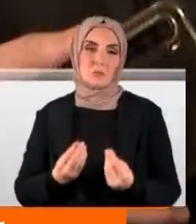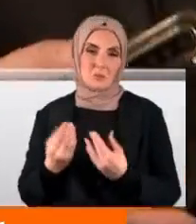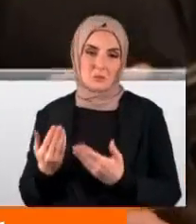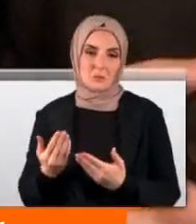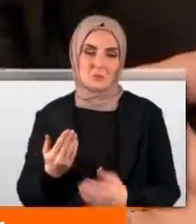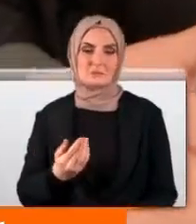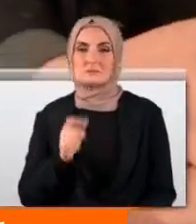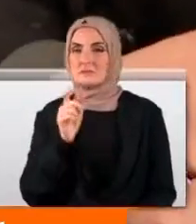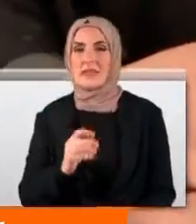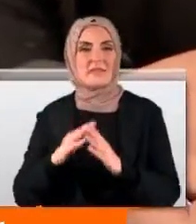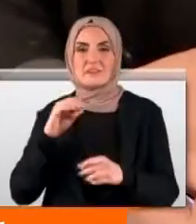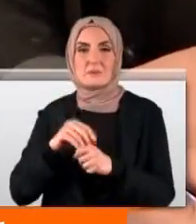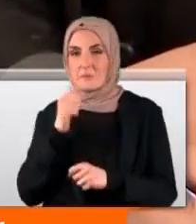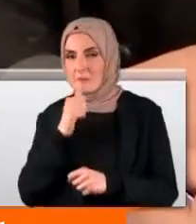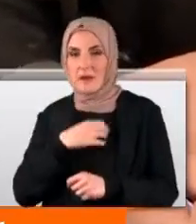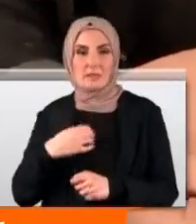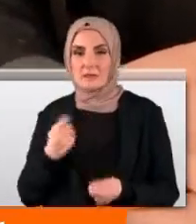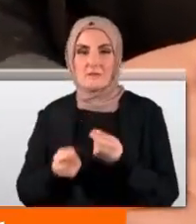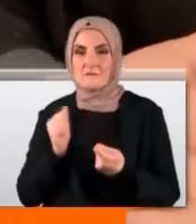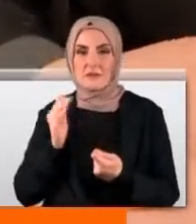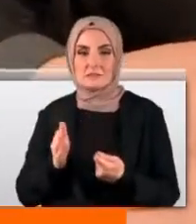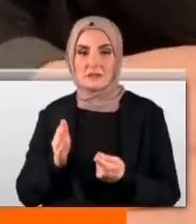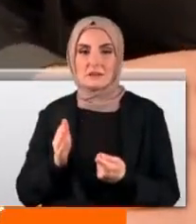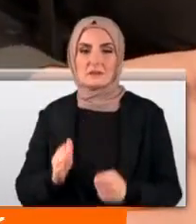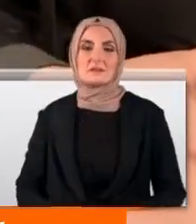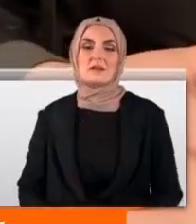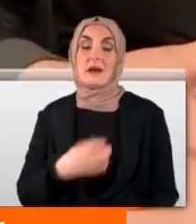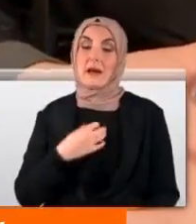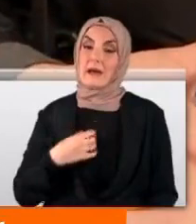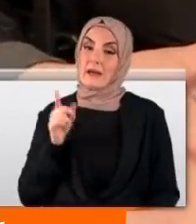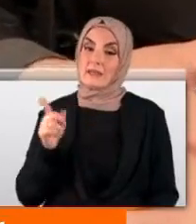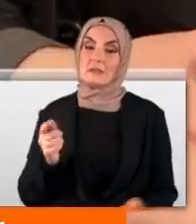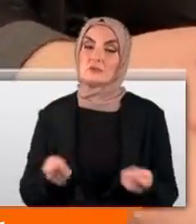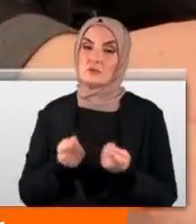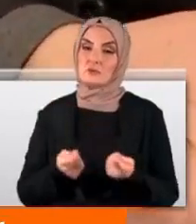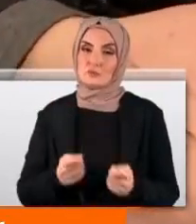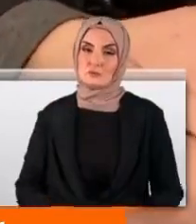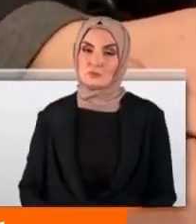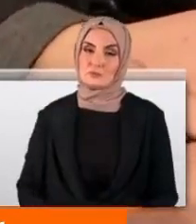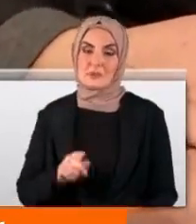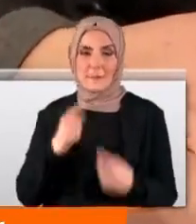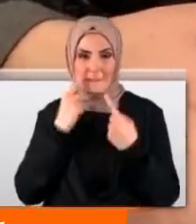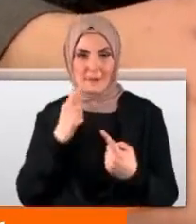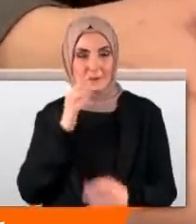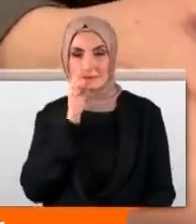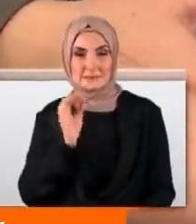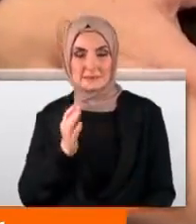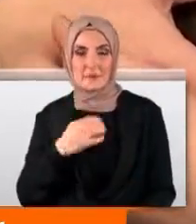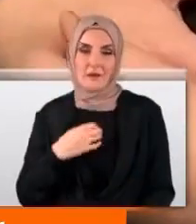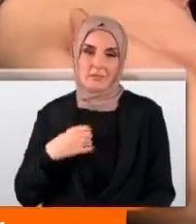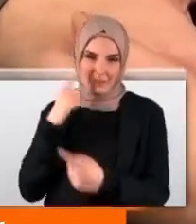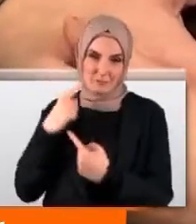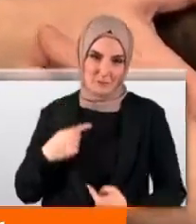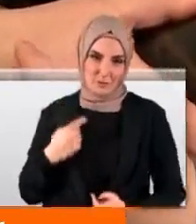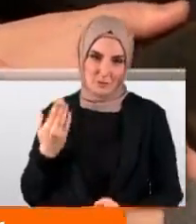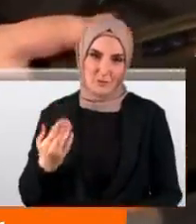Babam mı daha çok çalışıyor evde, annen mi? Anne çalışıyor. Ne yapıyor anne? Anne çalışıyor. Sana kim bakıyor? Anne bakıyor.